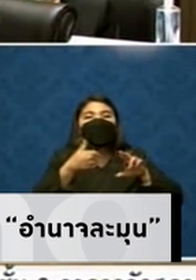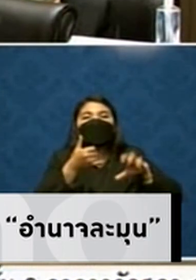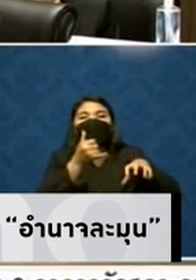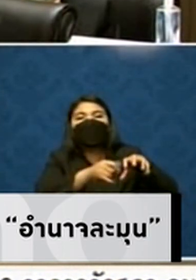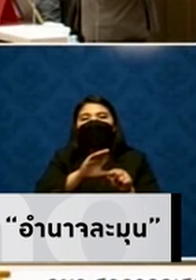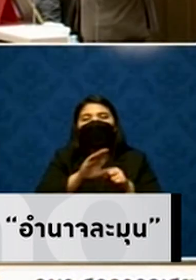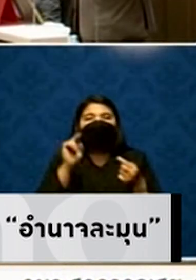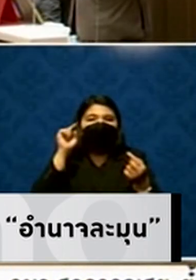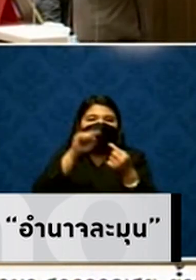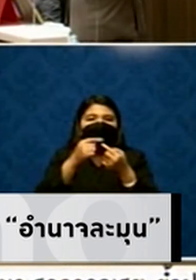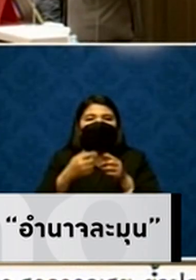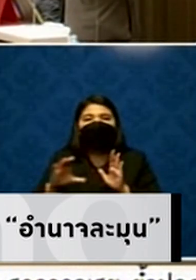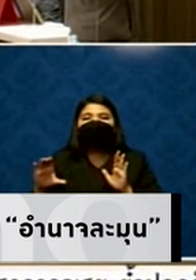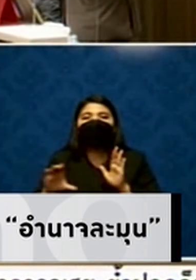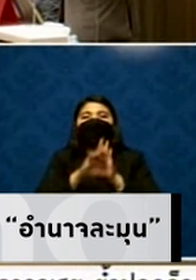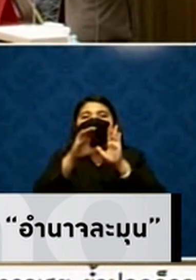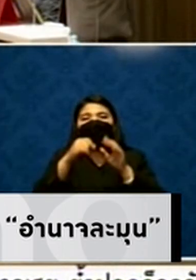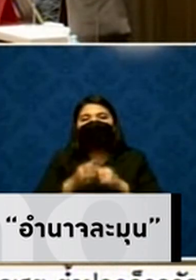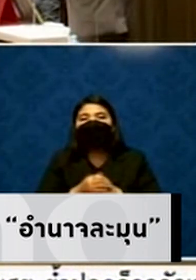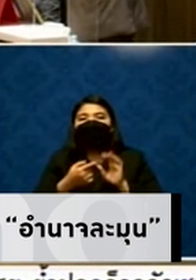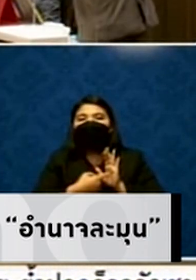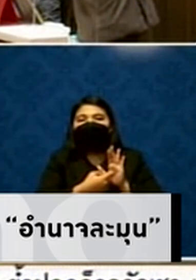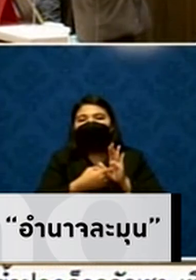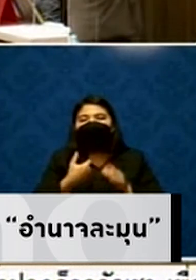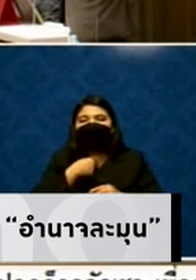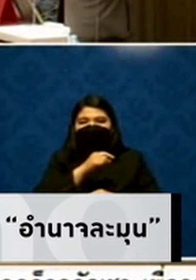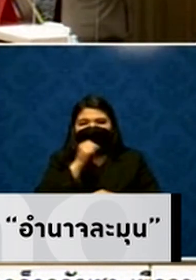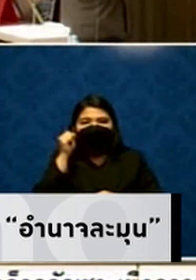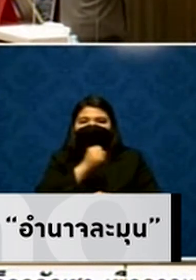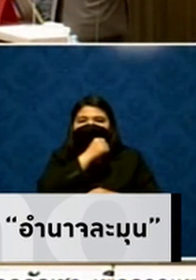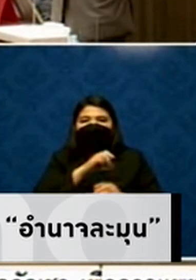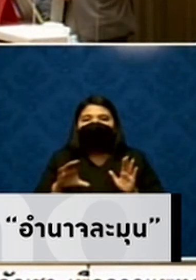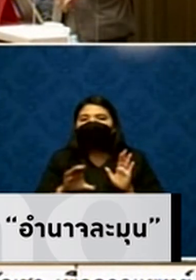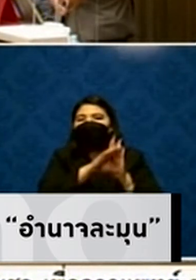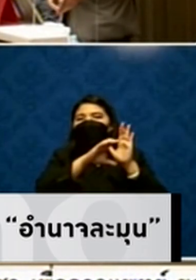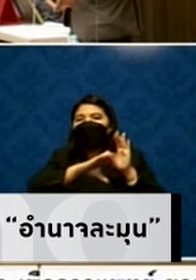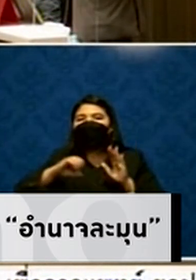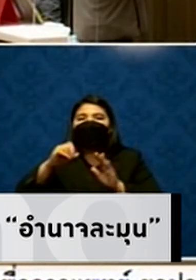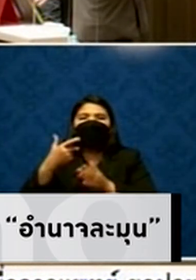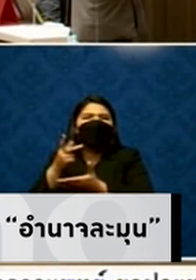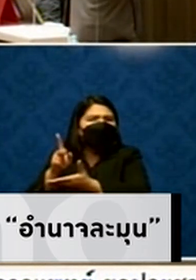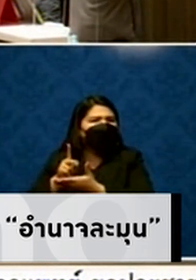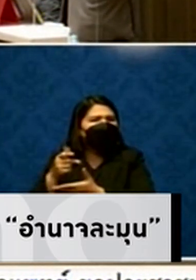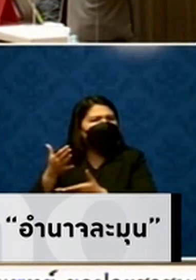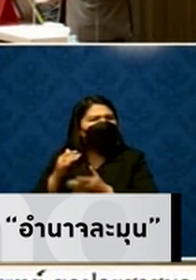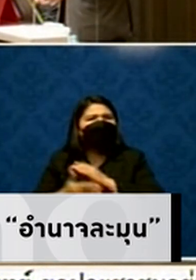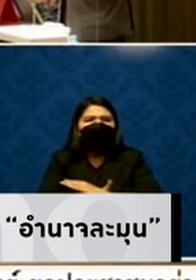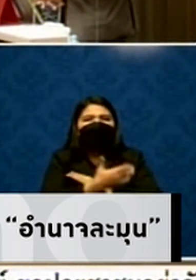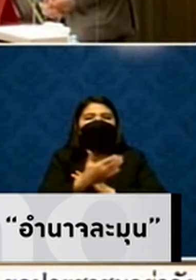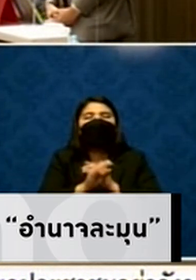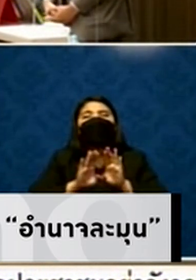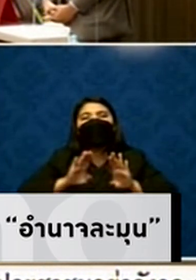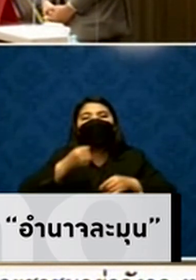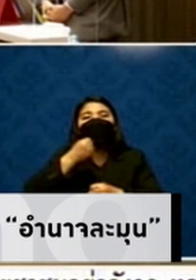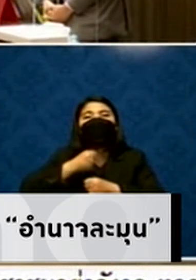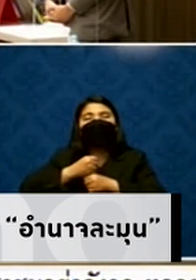รรค์ได้เงินไม่ถึง300ล้านบาทและมีแนวโน้มนะครับโดนตัดงบอีกเรื่อยๆประเทศไทยใช้เงิน400ล้านบาทในการสนับสนุนเศรษฐกิจสร้างสรร